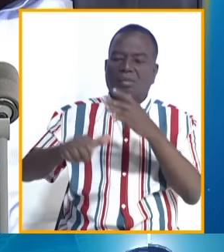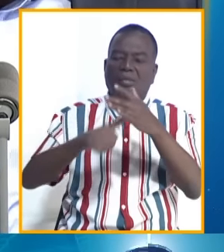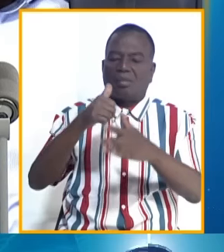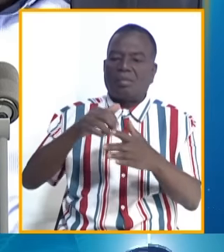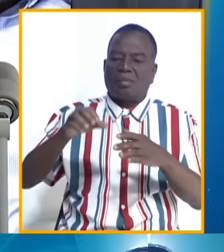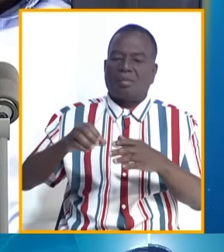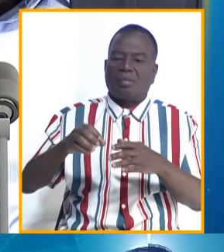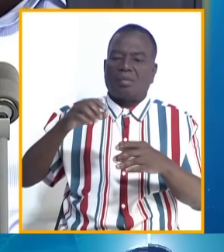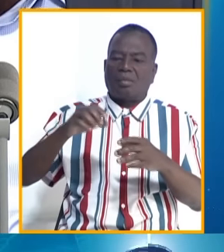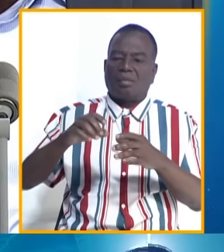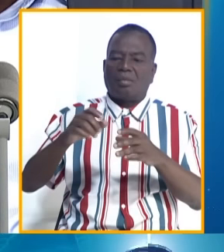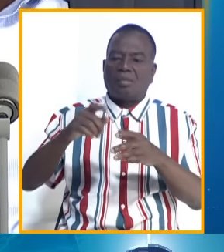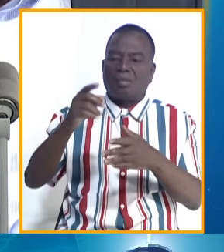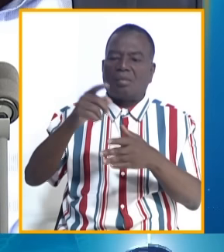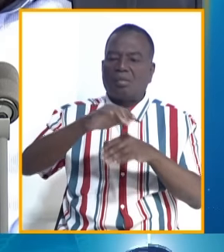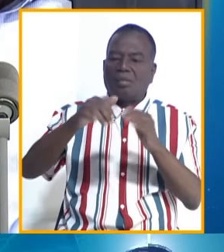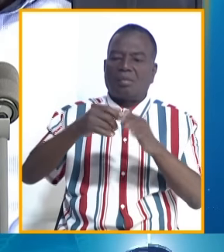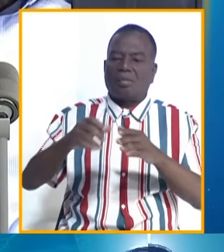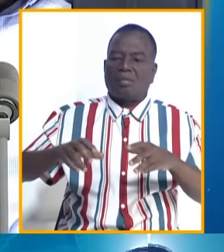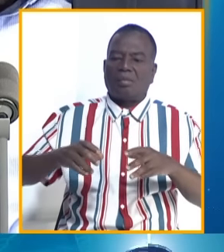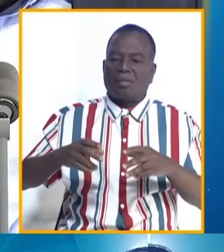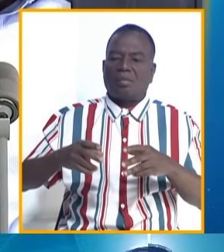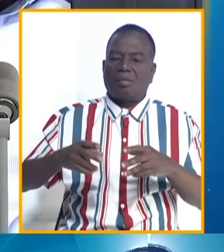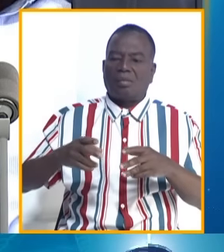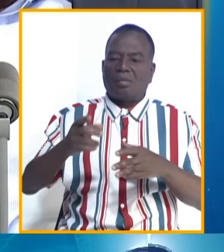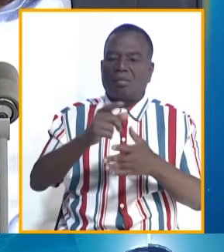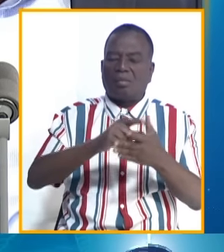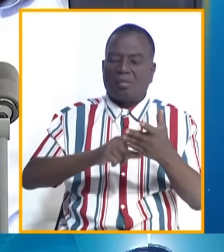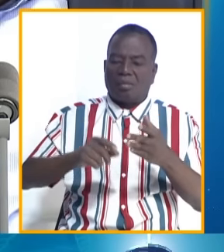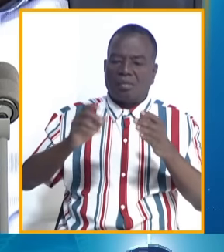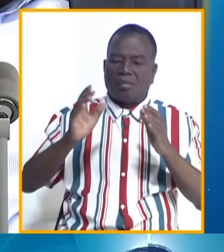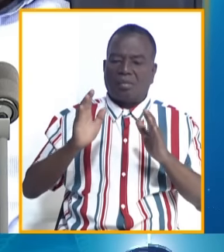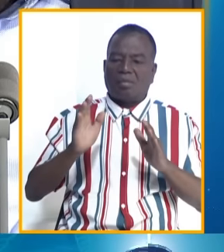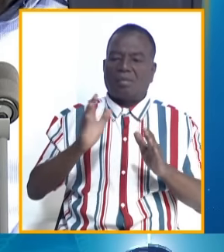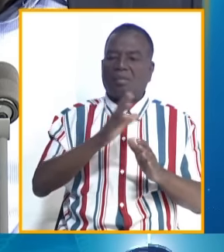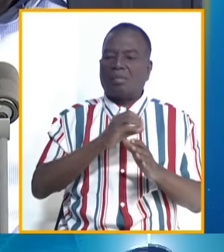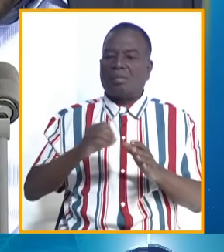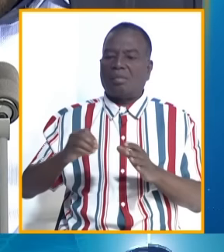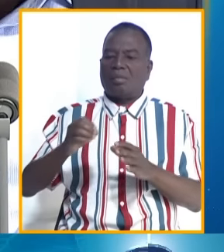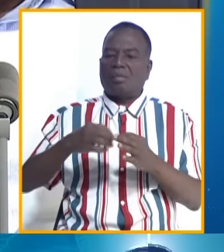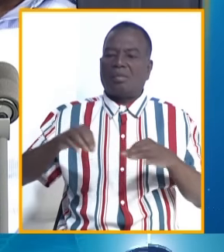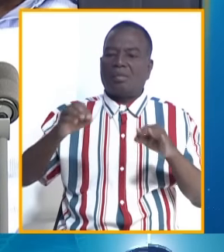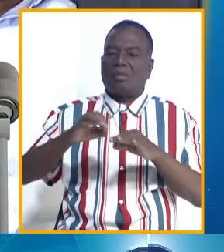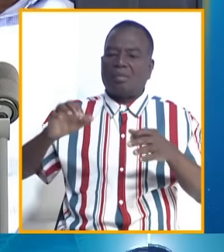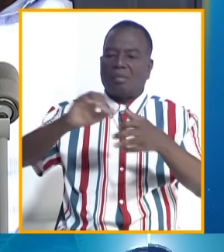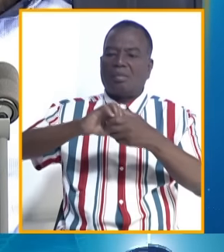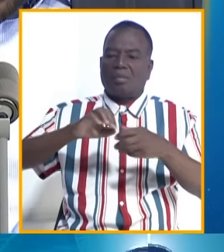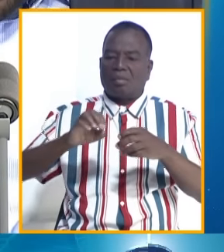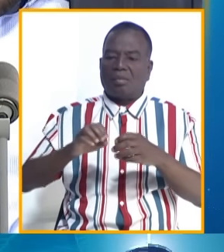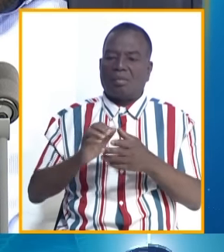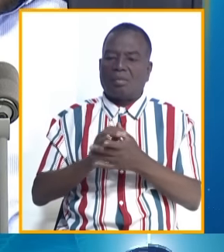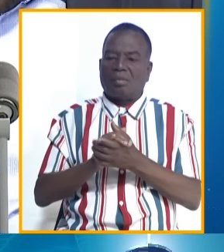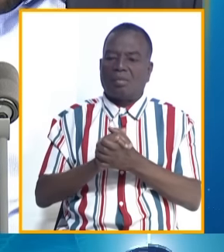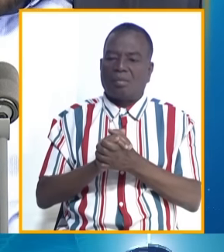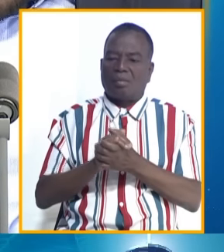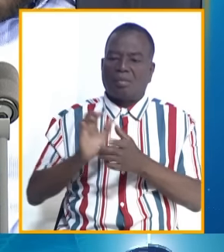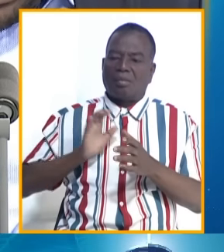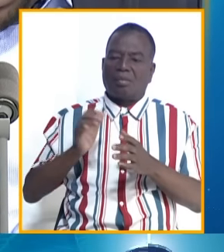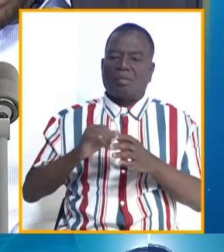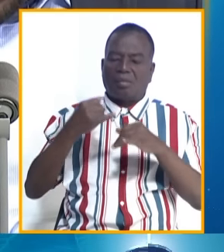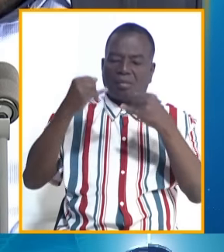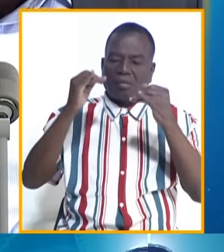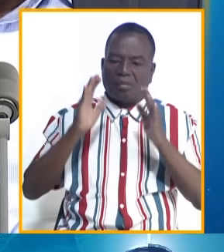déroulée récemment au kilomètre 17 à 7 dans la commune de Yopougon. Eh bien, l'événement a réuni les habitants du quartier ainsi que plusieurs personnalités et